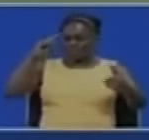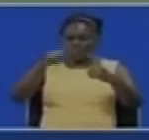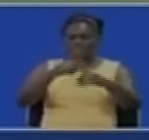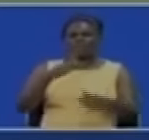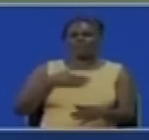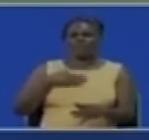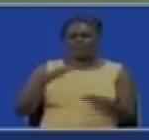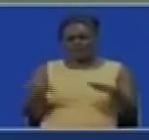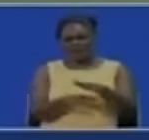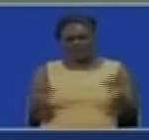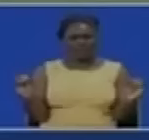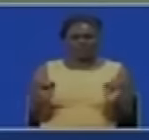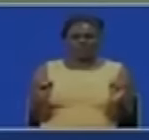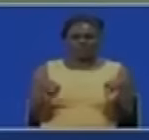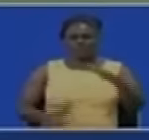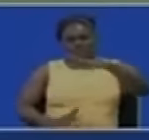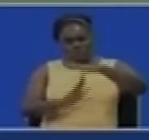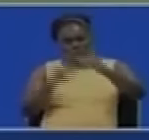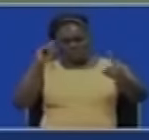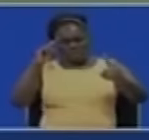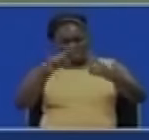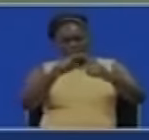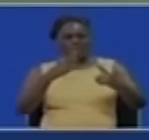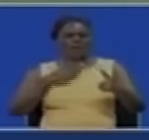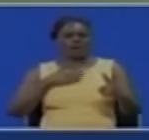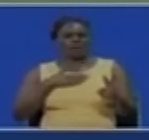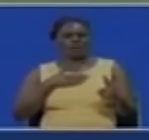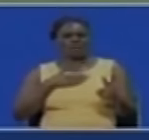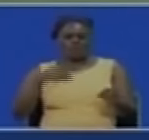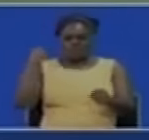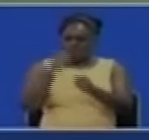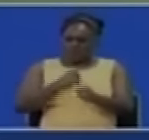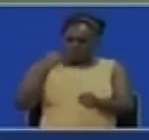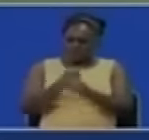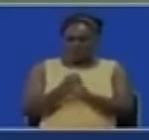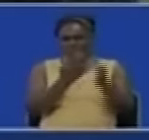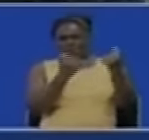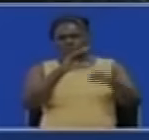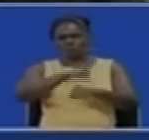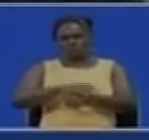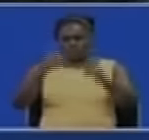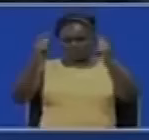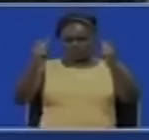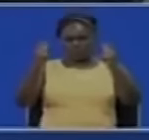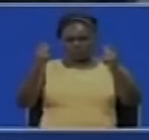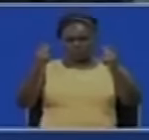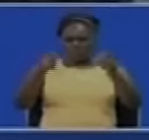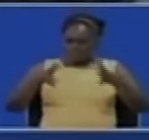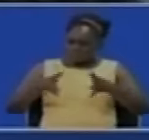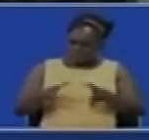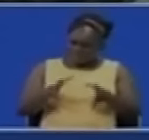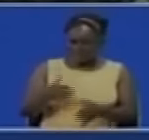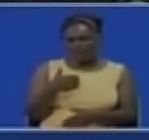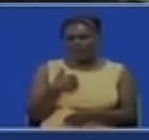We can't go in for any less. We'll just go for the top spot. That's what we've been working for and we hope to get there. Clearly, the pressure is